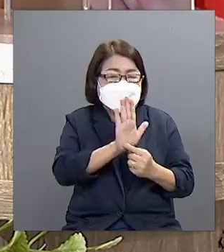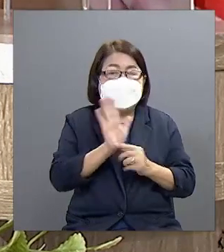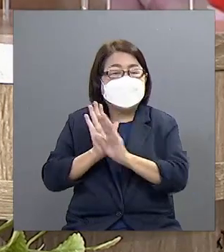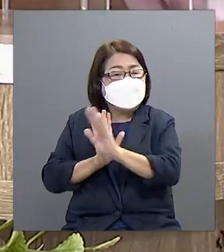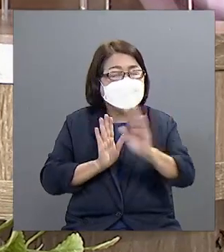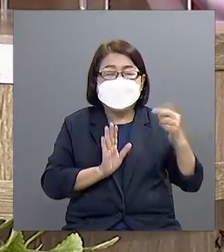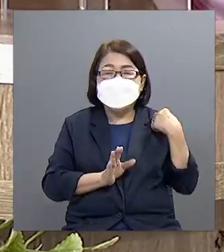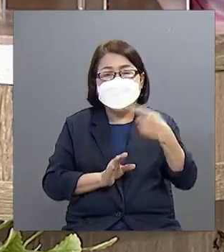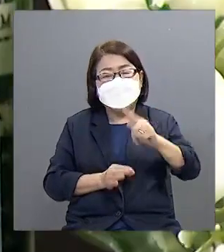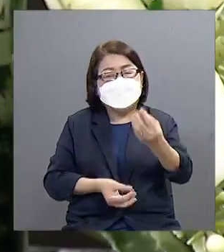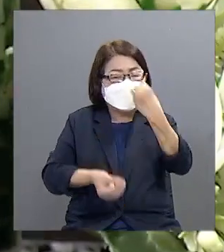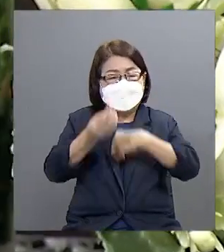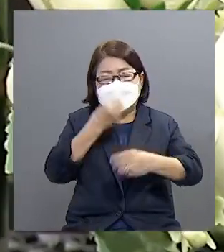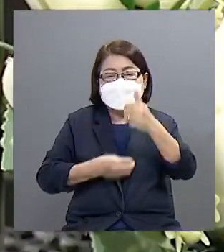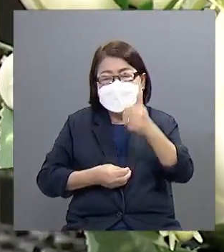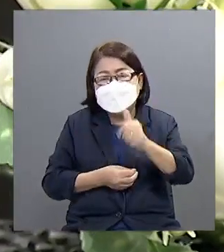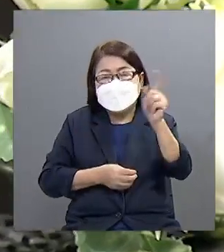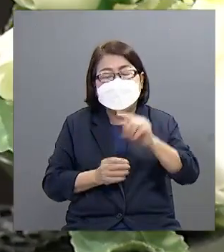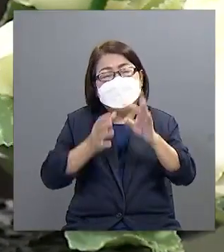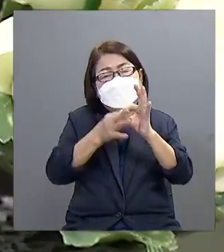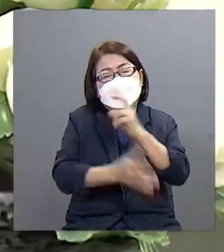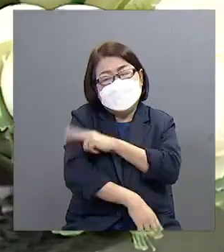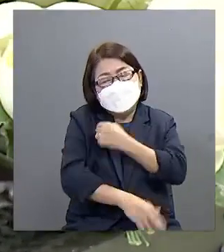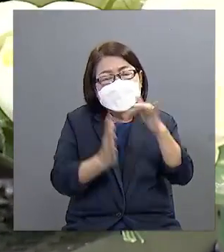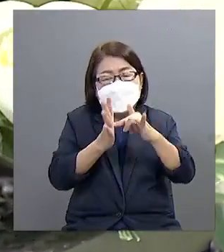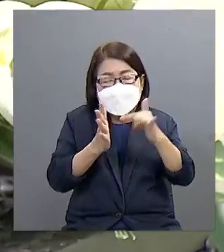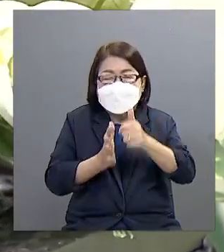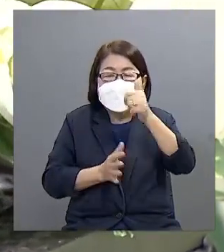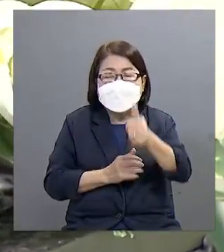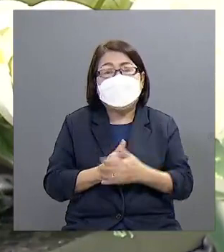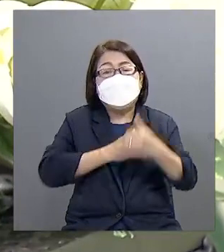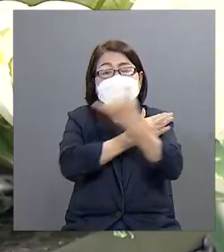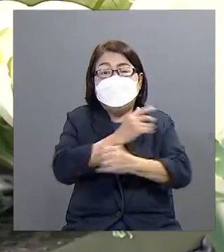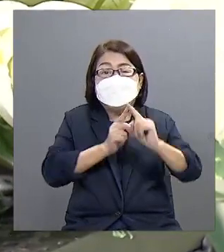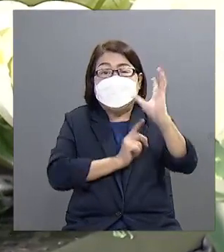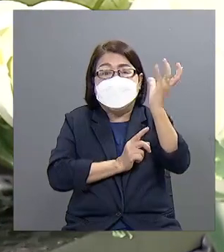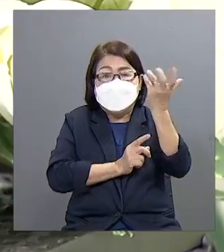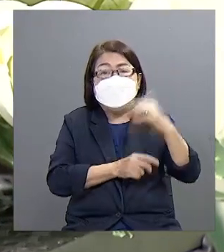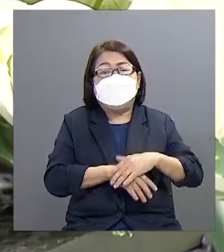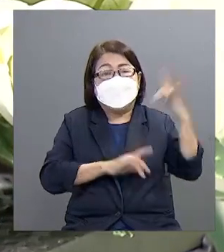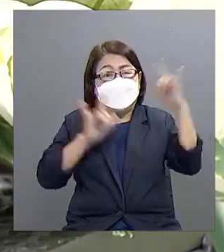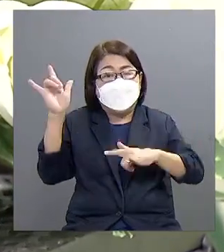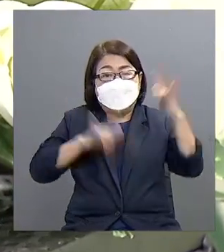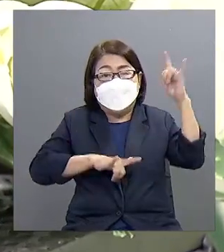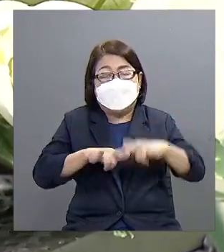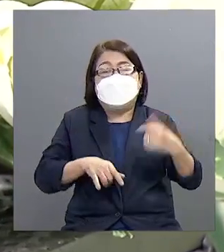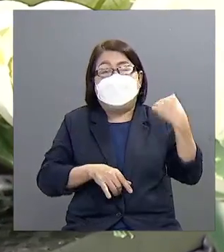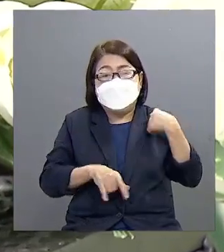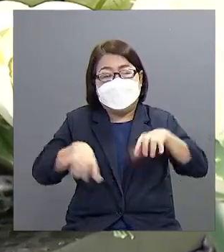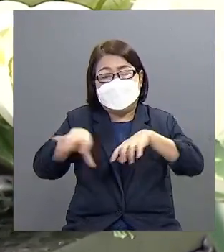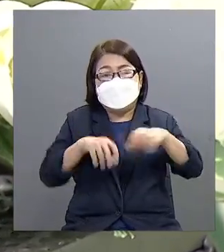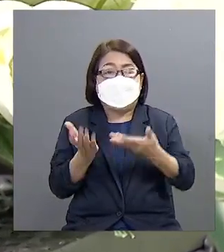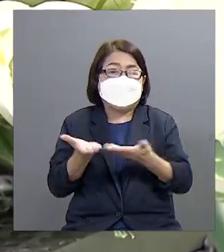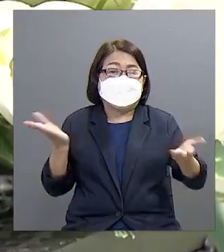อยู่ในวงการแพทย์วงการสาธารณส ุ ขทั่วโลกเนี่ยมาอยู่ในงานนี้ครับ โอ้โห นี่รวมทั้งหมดใน